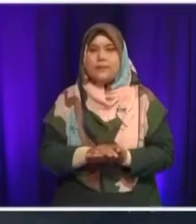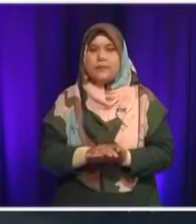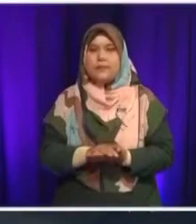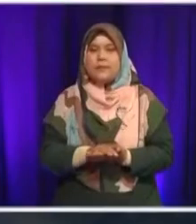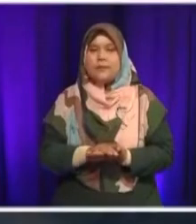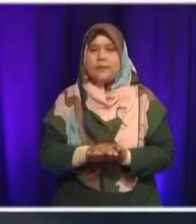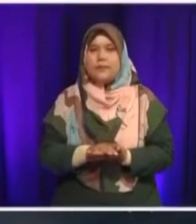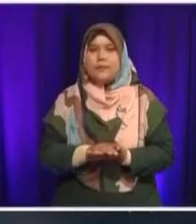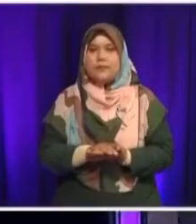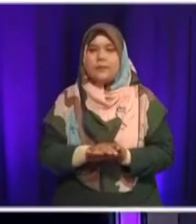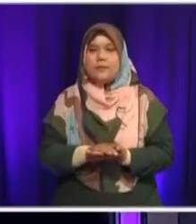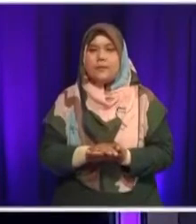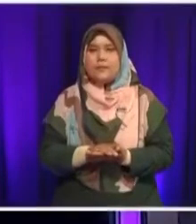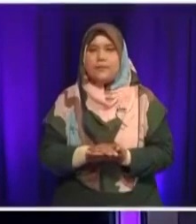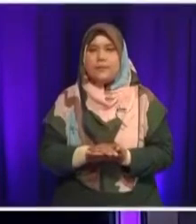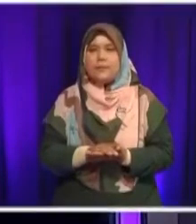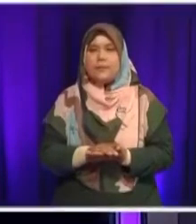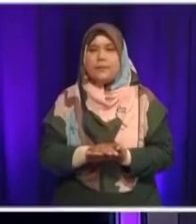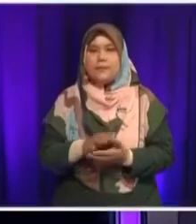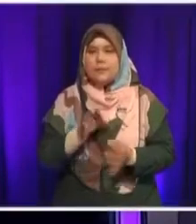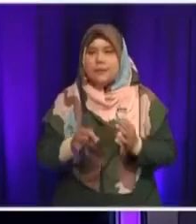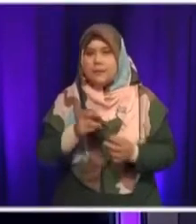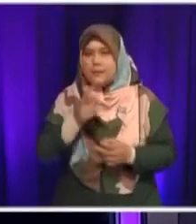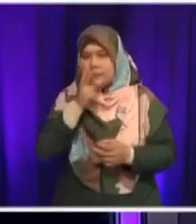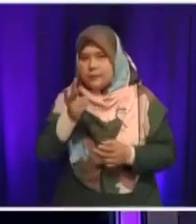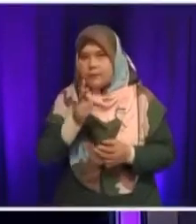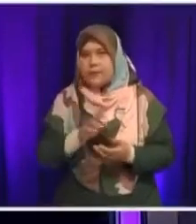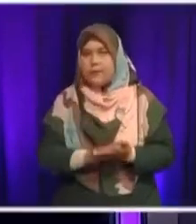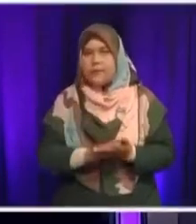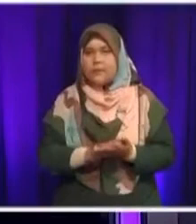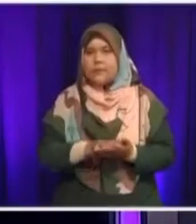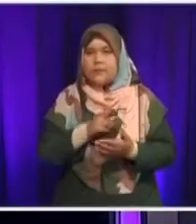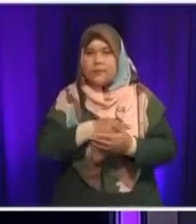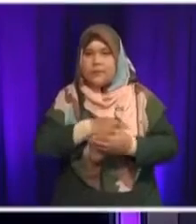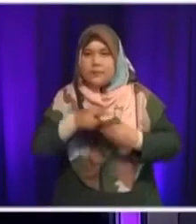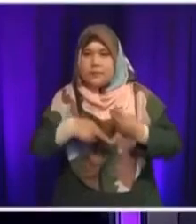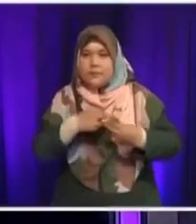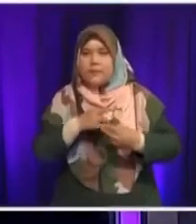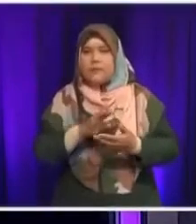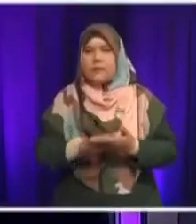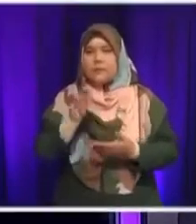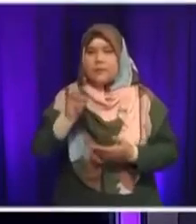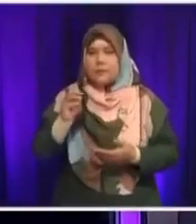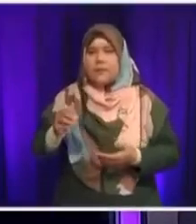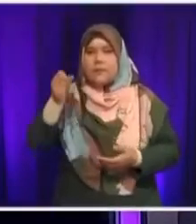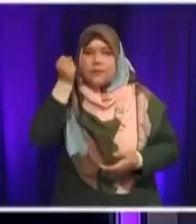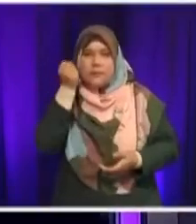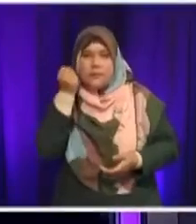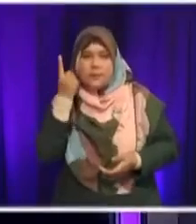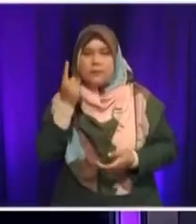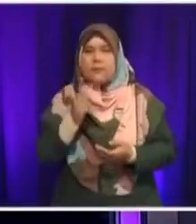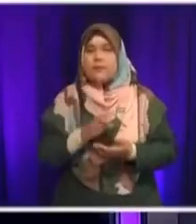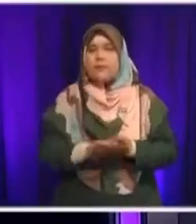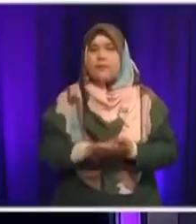Jadinya kalau ikut kan berdasarkan Saya punya rumusan murid Memang karena memahami daripada